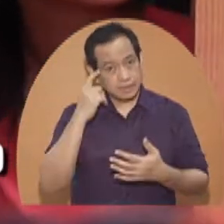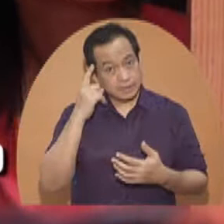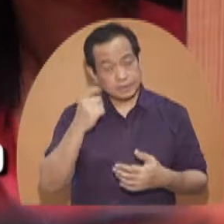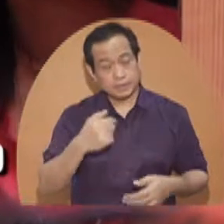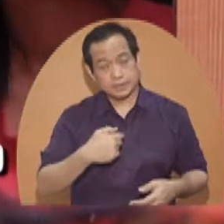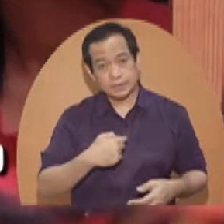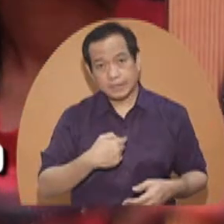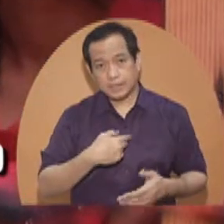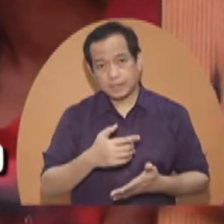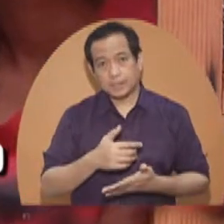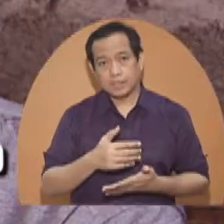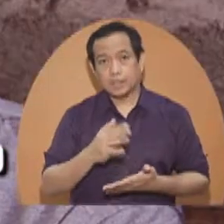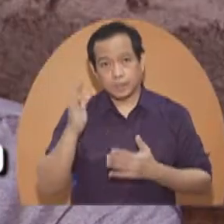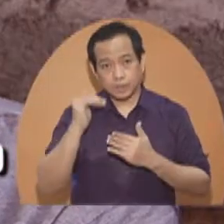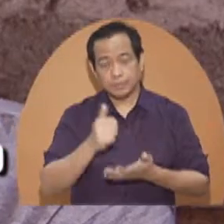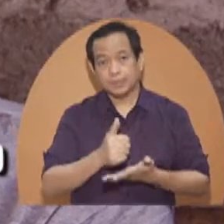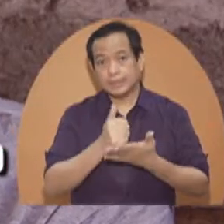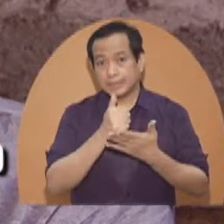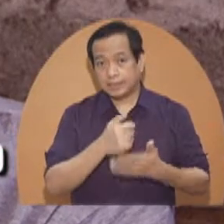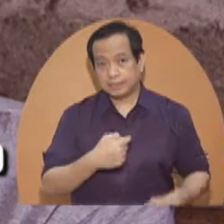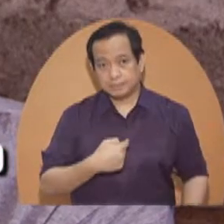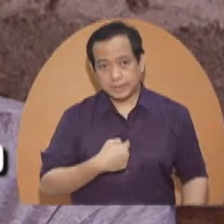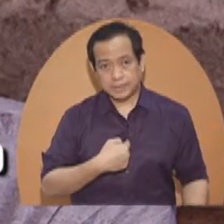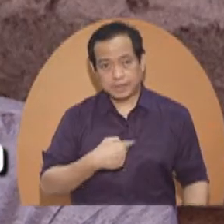pangarap. Sana po tulungan niyo po ako sa